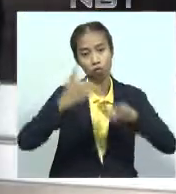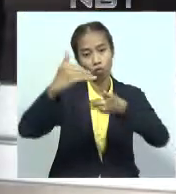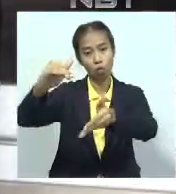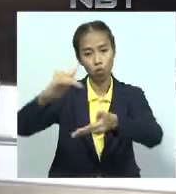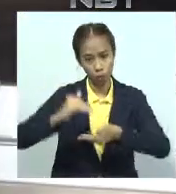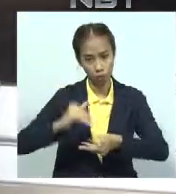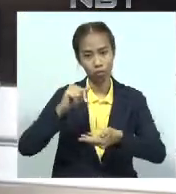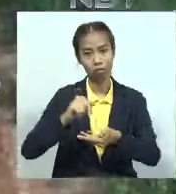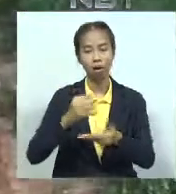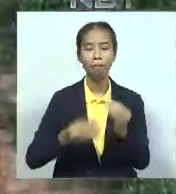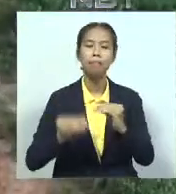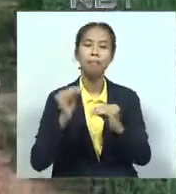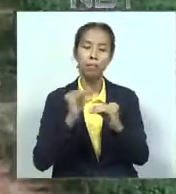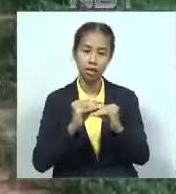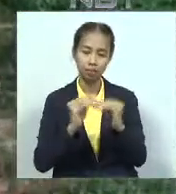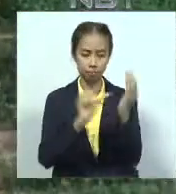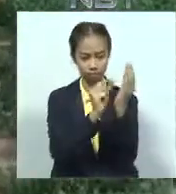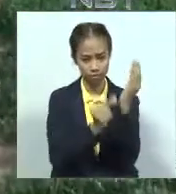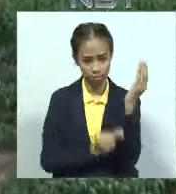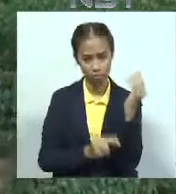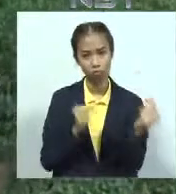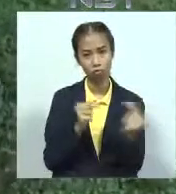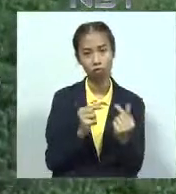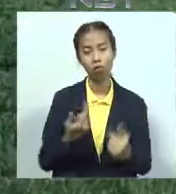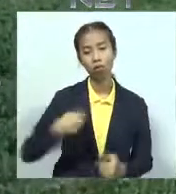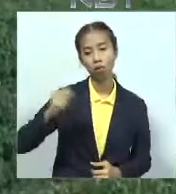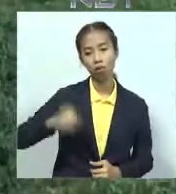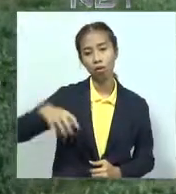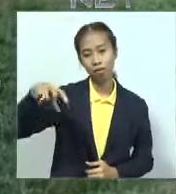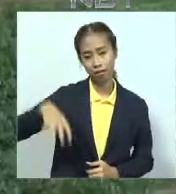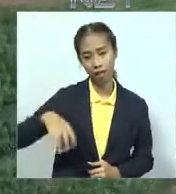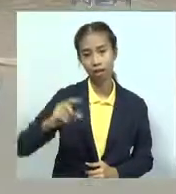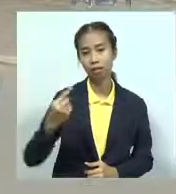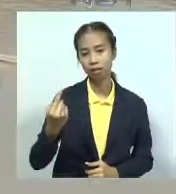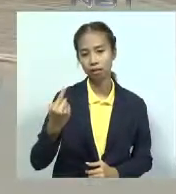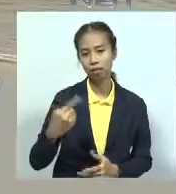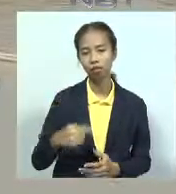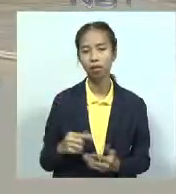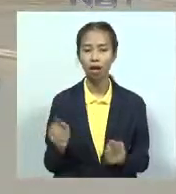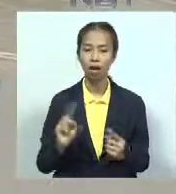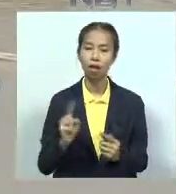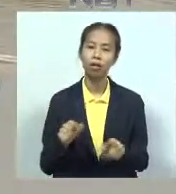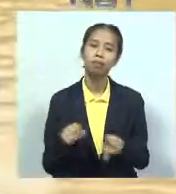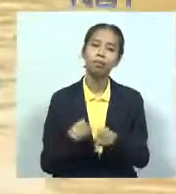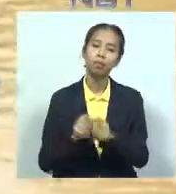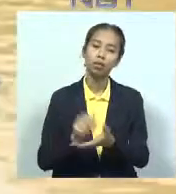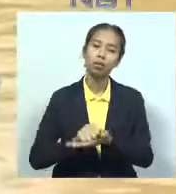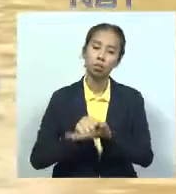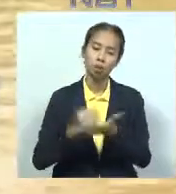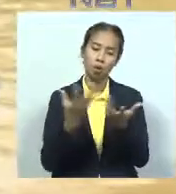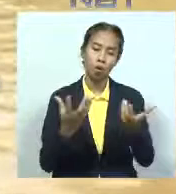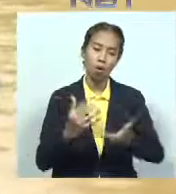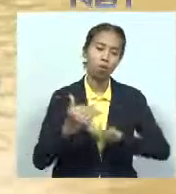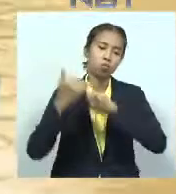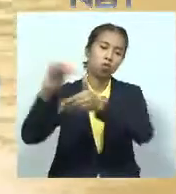และจุดข้ามแดนเพิ่มเติมภายใต้พิธีสาร1ของความตกลงนะคะว่าด้วยการอำนวยความสะดวกในการขนส่งข้าม